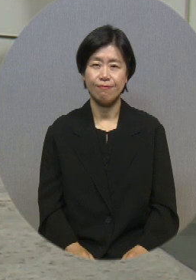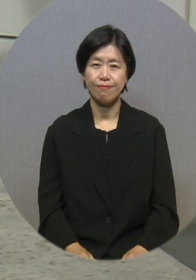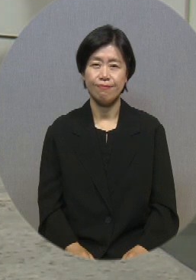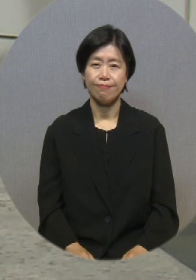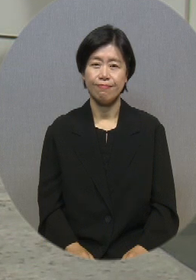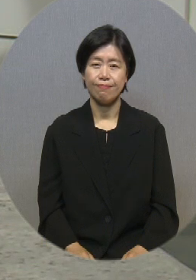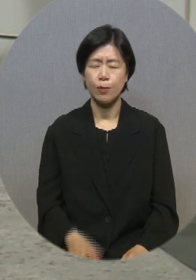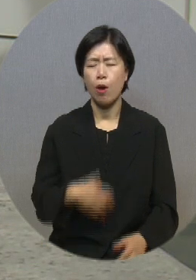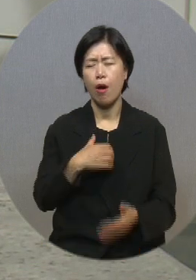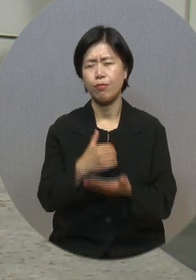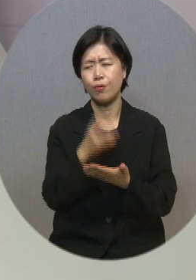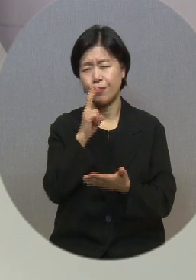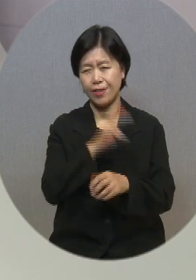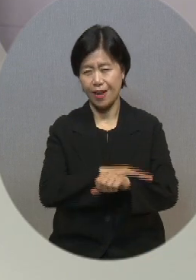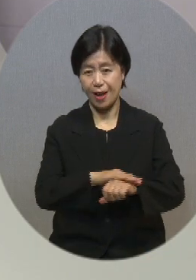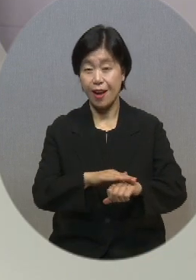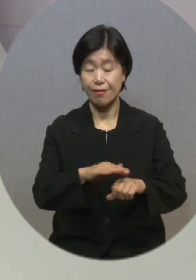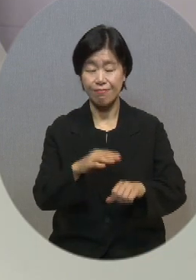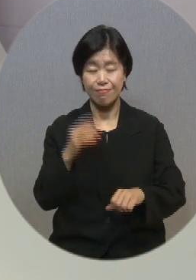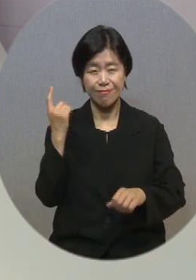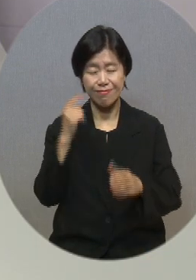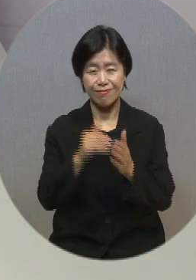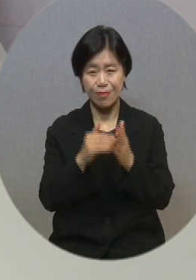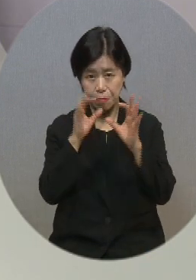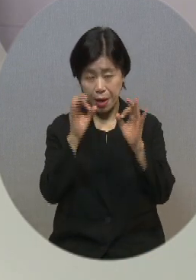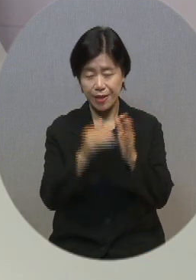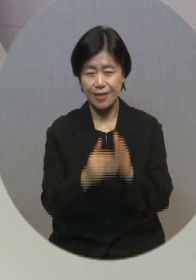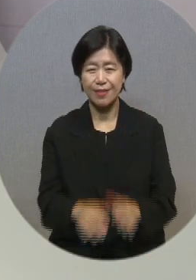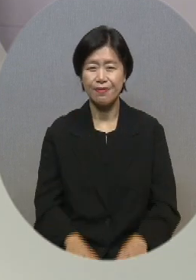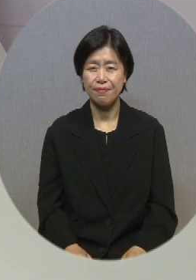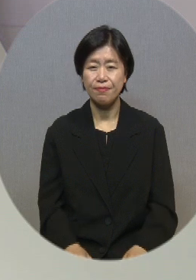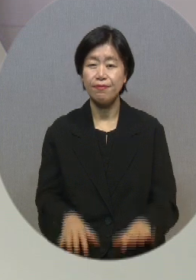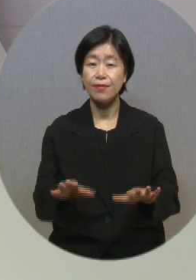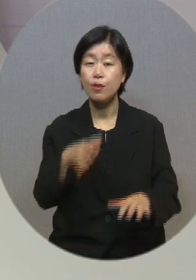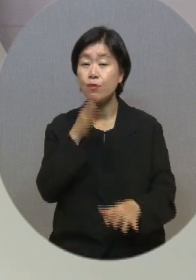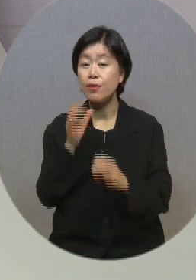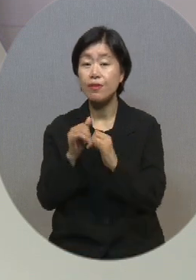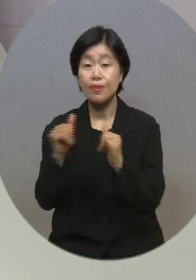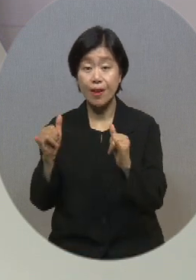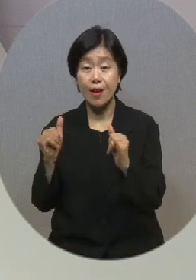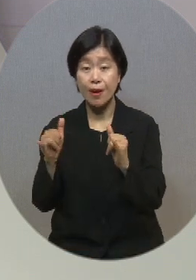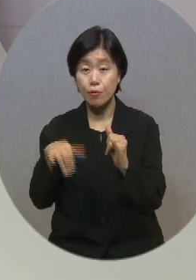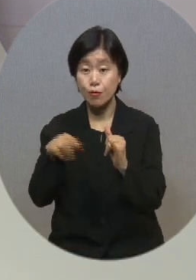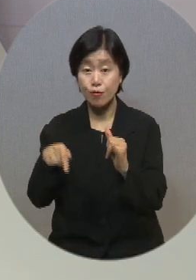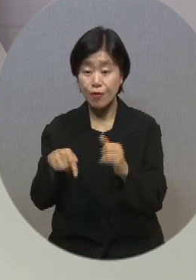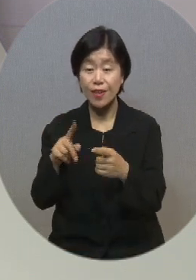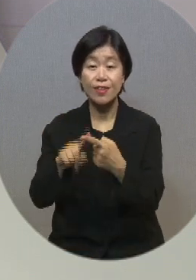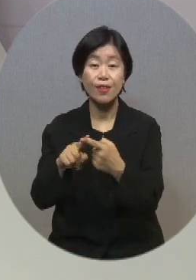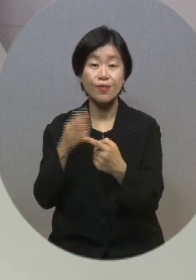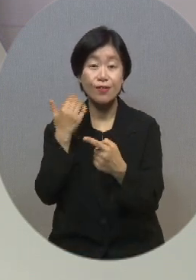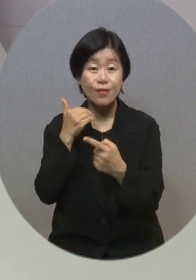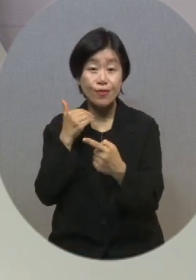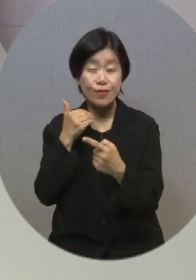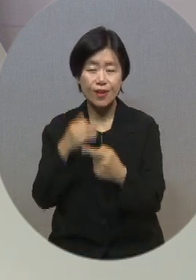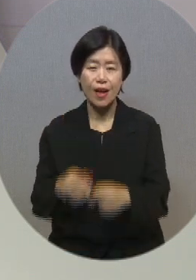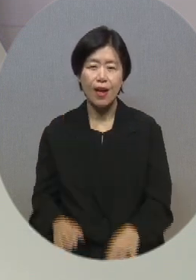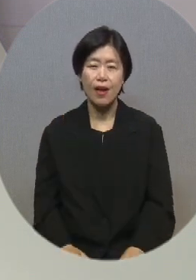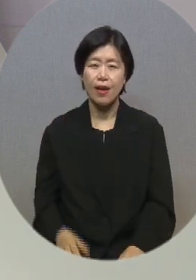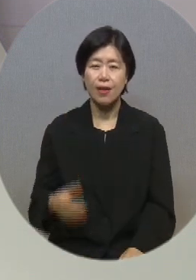참 감동적으로 잘 들었습니다. 이제 어르신 부문 첫 번째 참가자 모셔보겠습니다. 딸과 아들을 무척이나 사랑하고 부산에